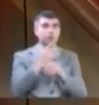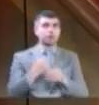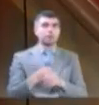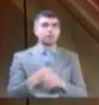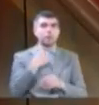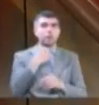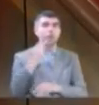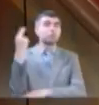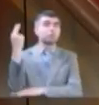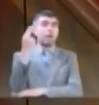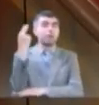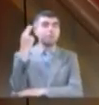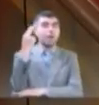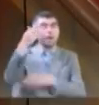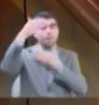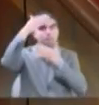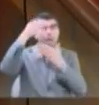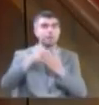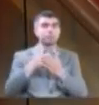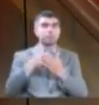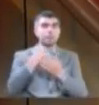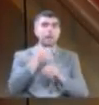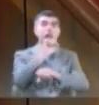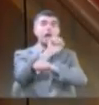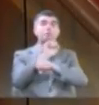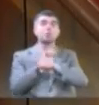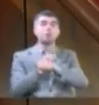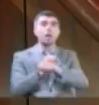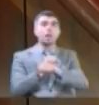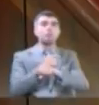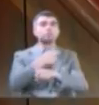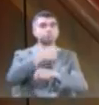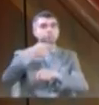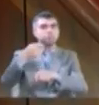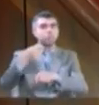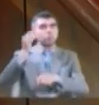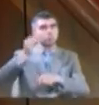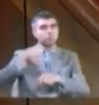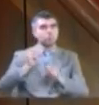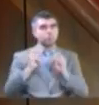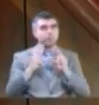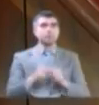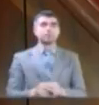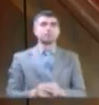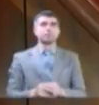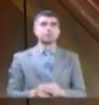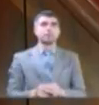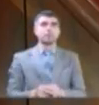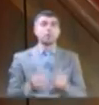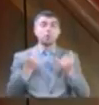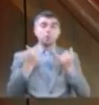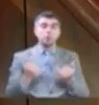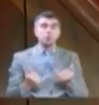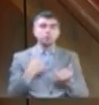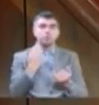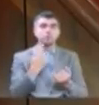الجامعة المغربية اللي عرفات غير التغطية الصحية اللي بحرات تعطات. الآن لوحات الطلبة باش كل